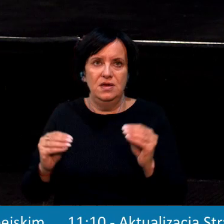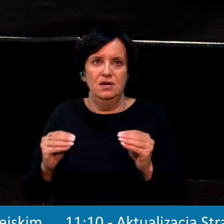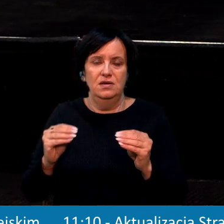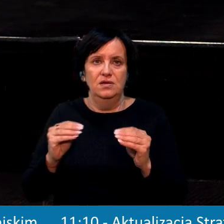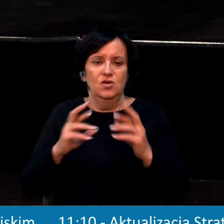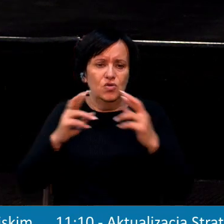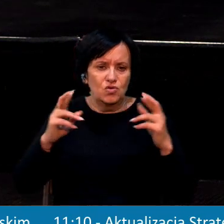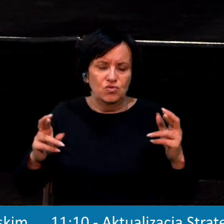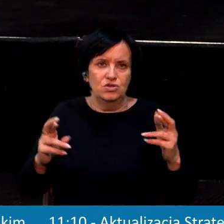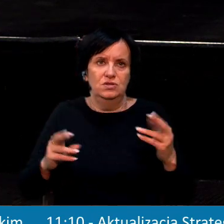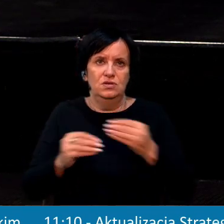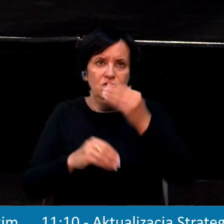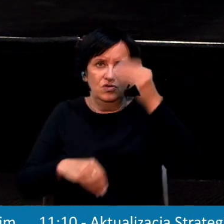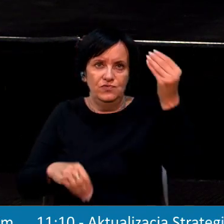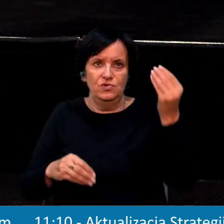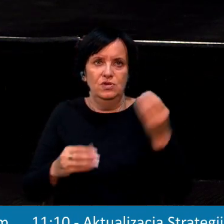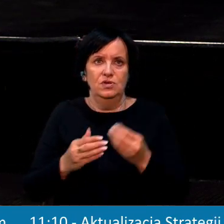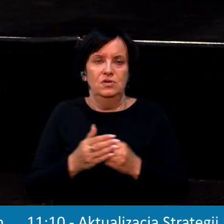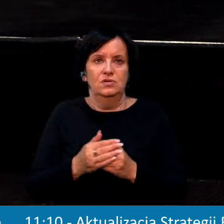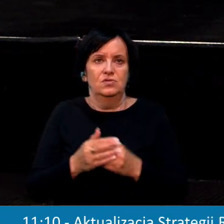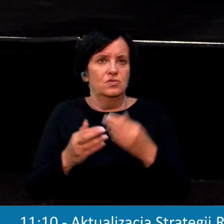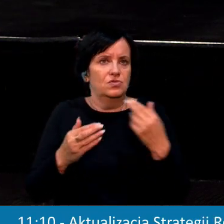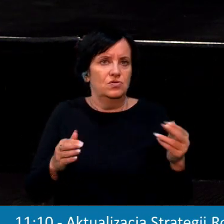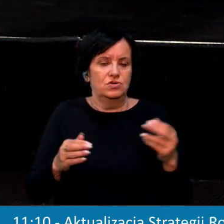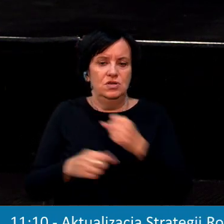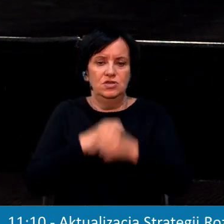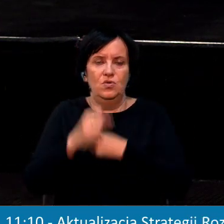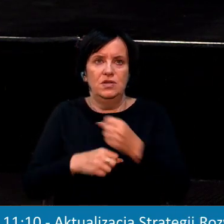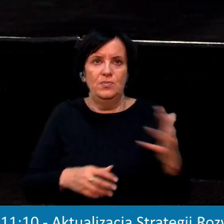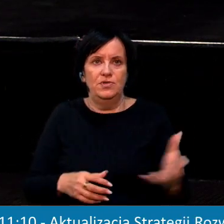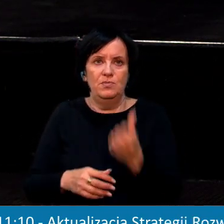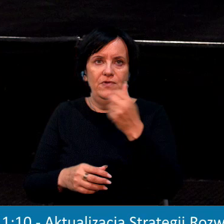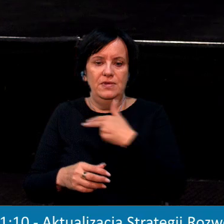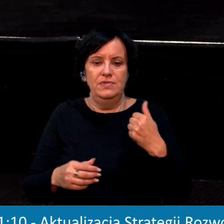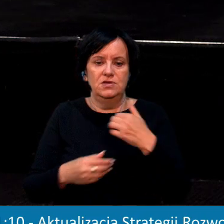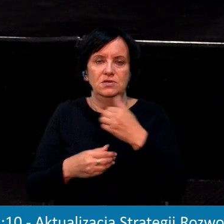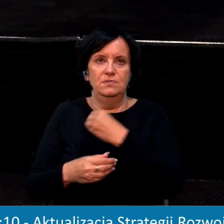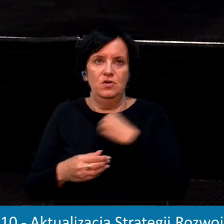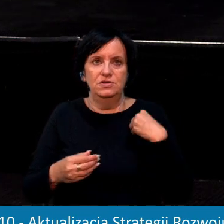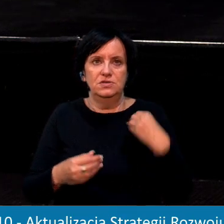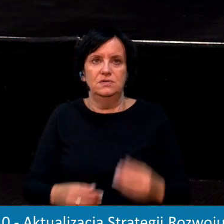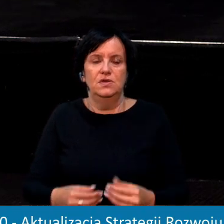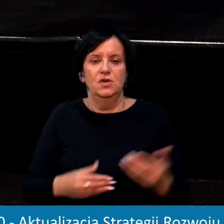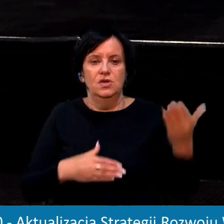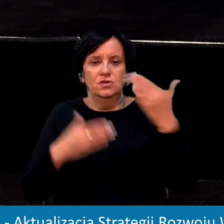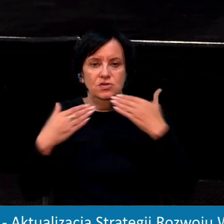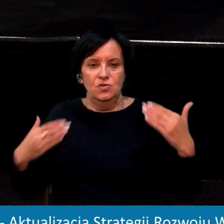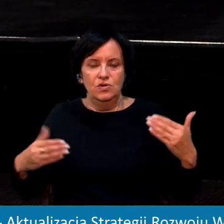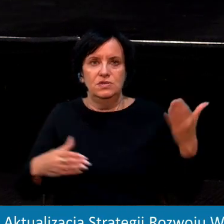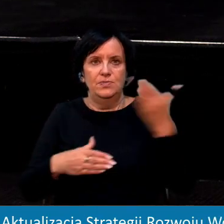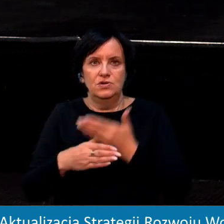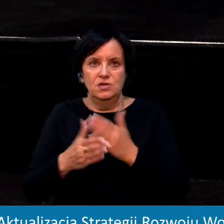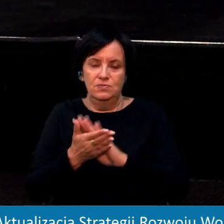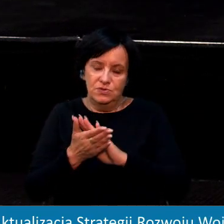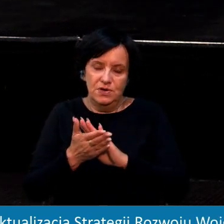rodzaju i dofinansowanie do różnego rodzaju działań, które są podejmowane w naszym kraju. Dziękuję za zaproszenie. Jeszcze raz przepraszam